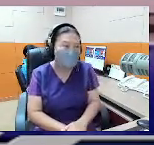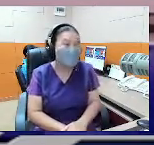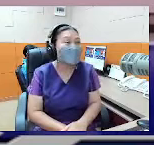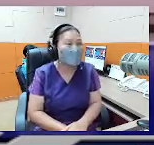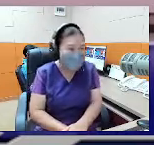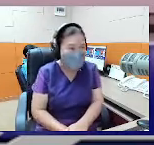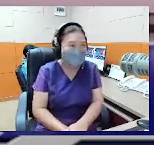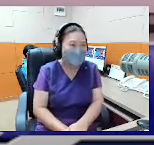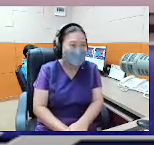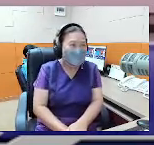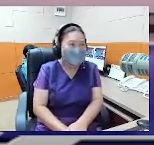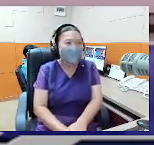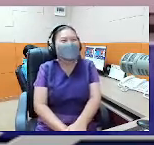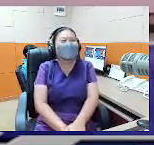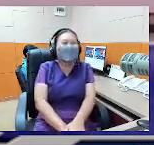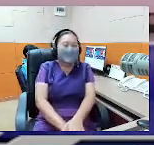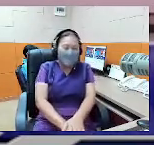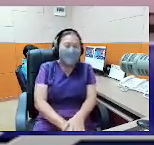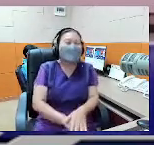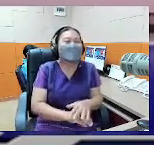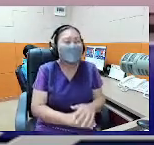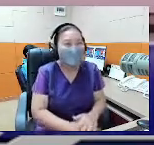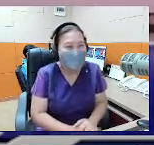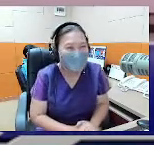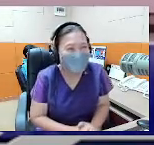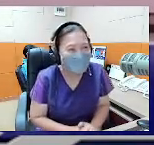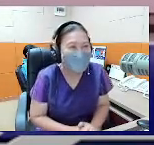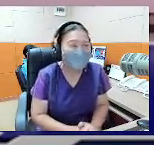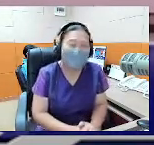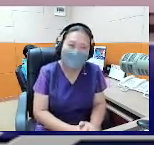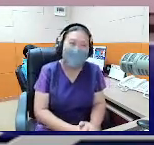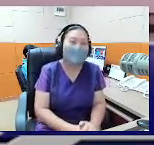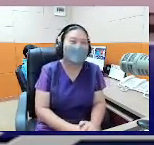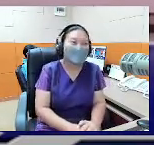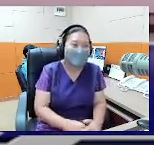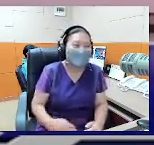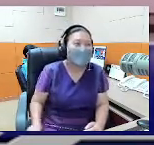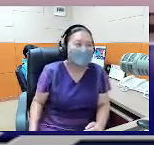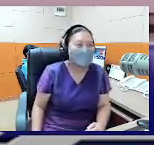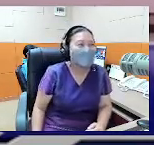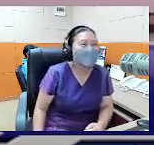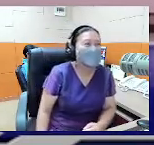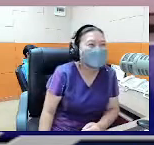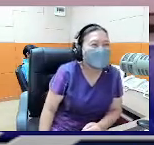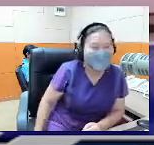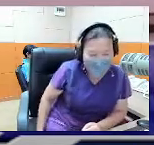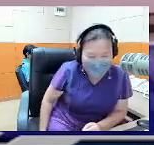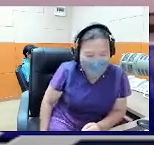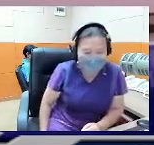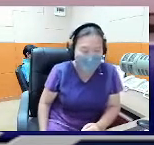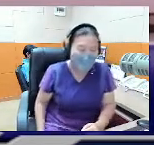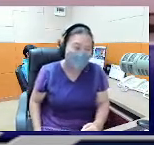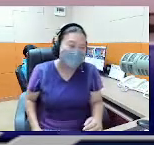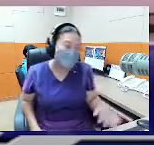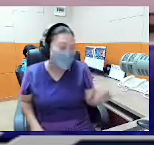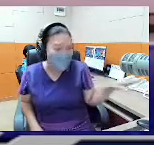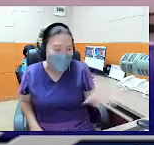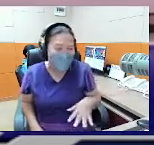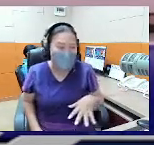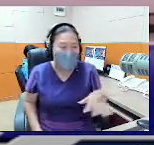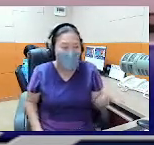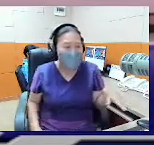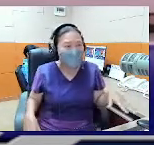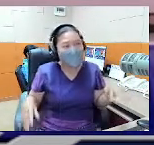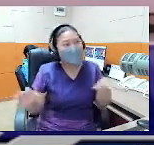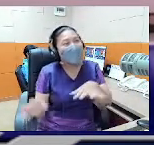าให้โอกาส ใช่ค่ะ น ะ เพราะว่าเรียนออนไลน์อาจารย์ขาตอนนี้มันมีผลกับเกรดเด็กมากเลย นะคะบางทีเนี่ยเ